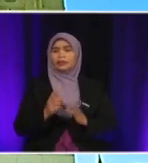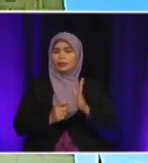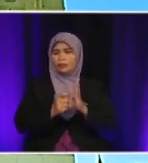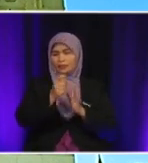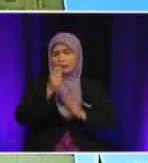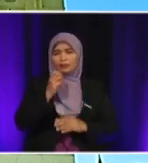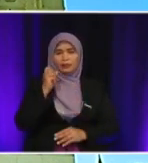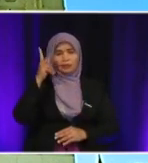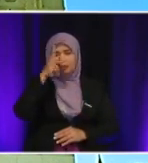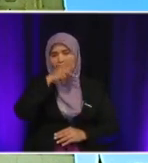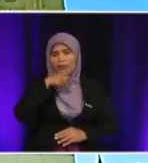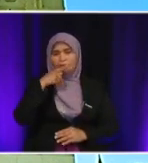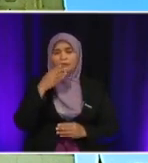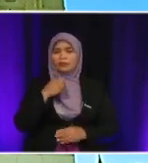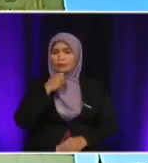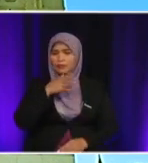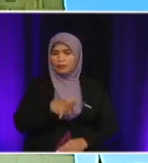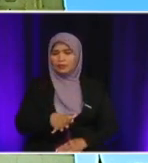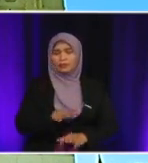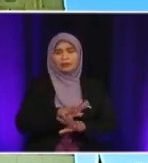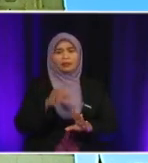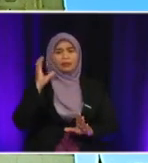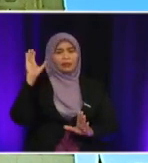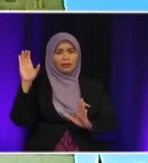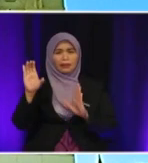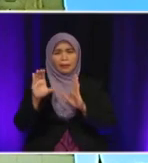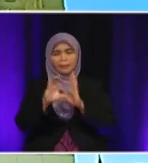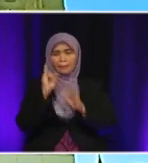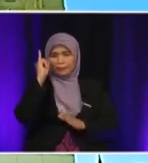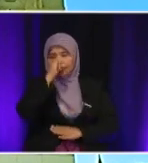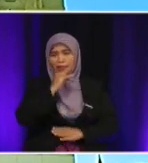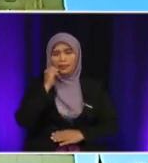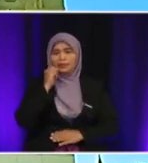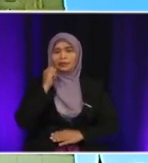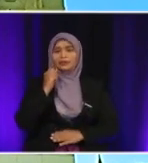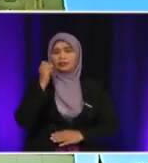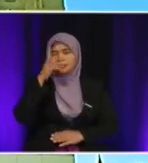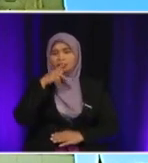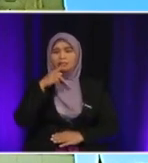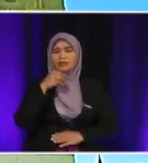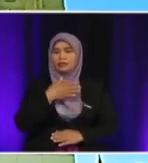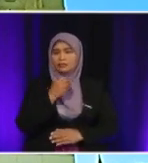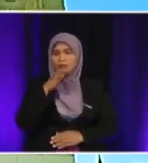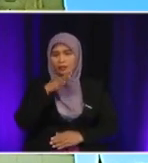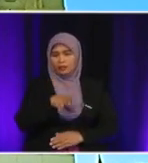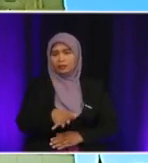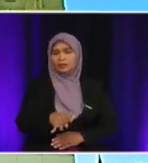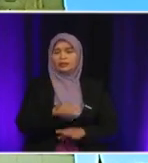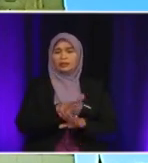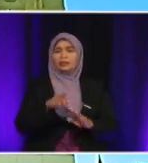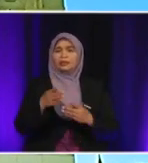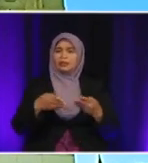tinggi pekertimu tidak tergambar indahnya akhlakmu tidak